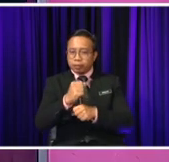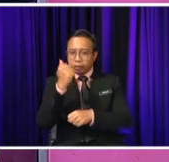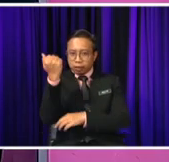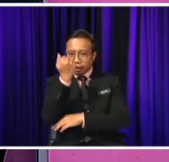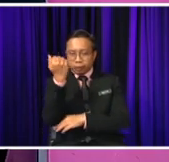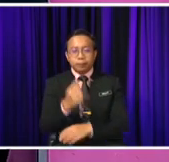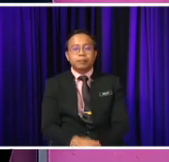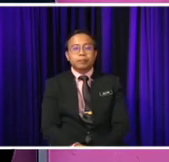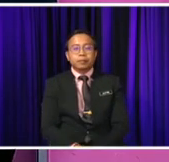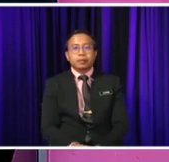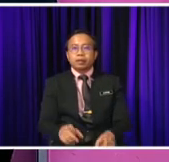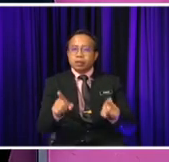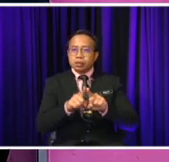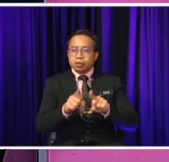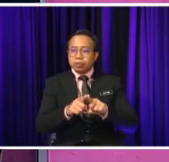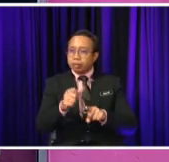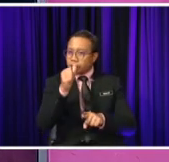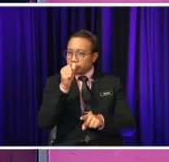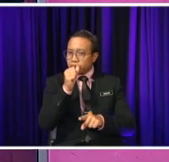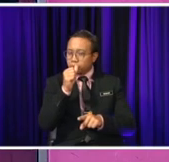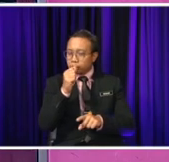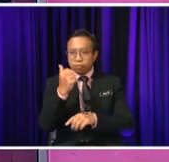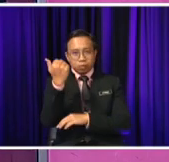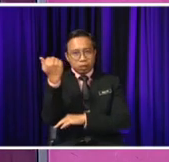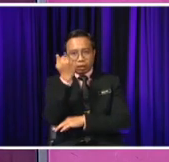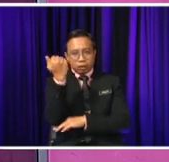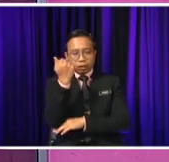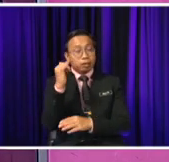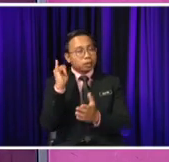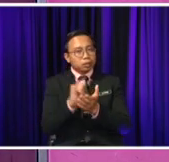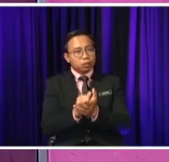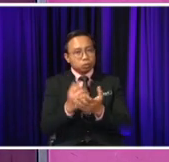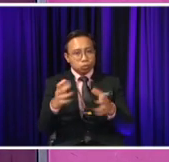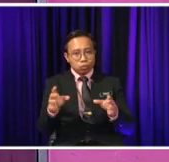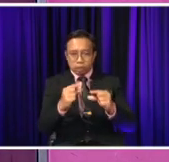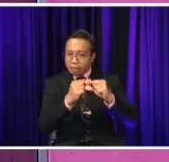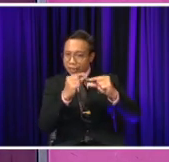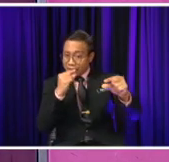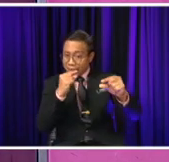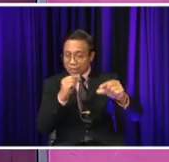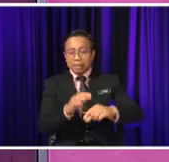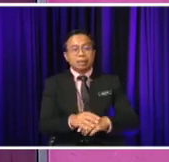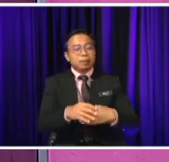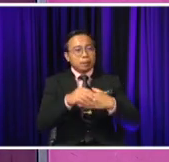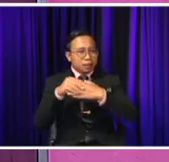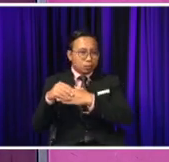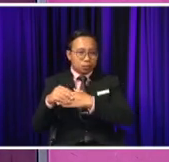sama dengan hukuman terhadap peminum Arab itu yang telah digaris paling luka dalam